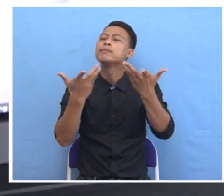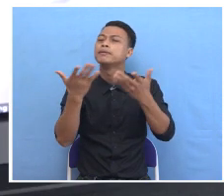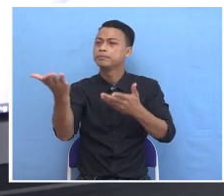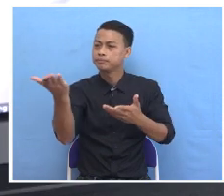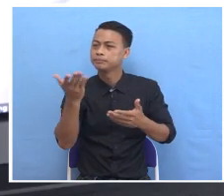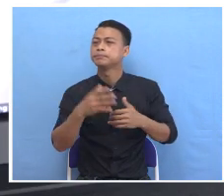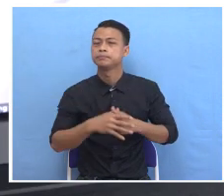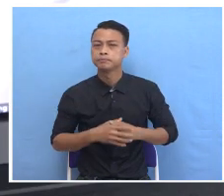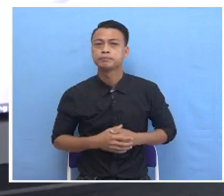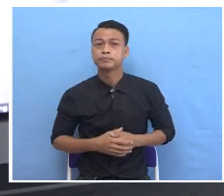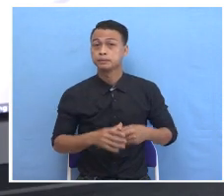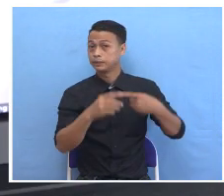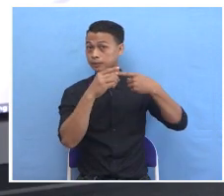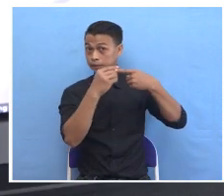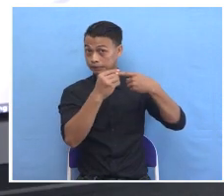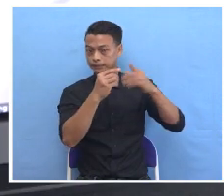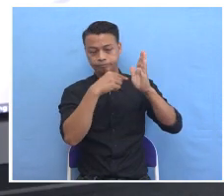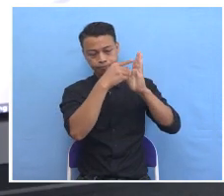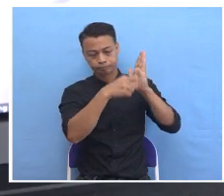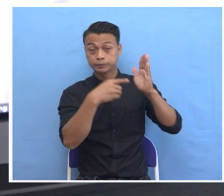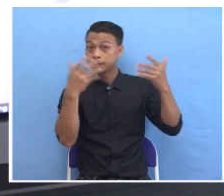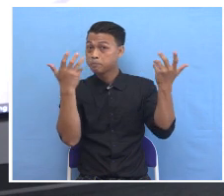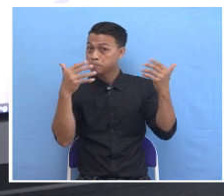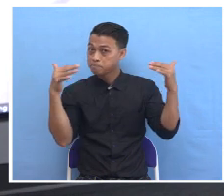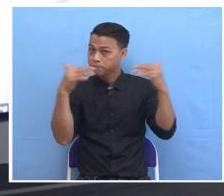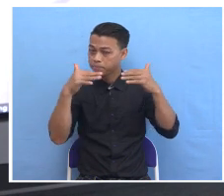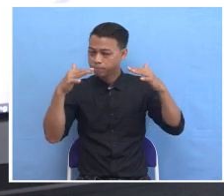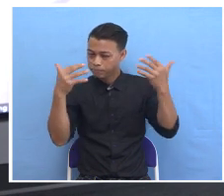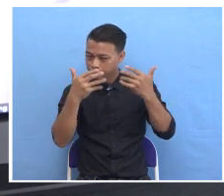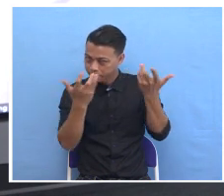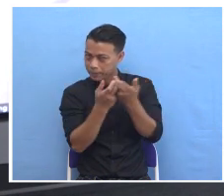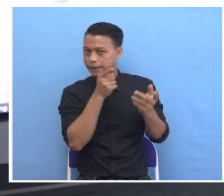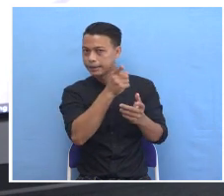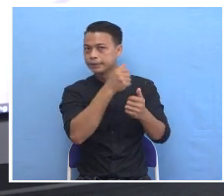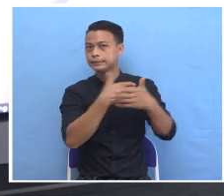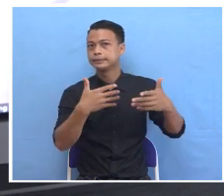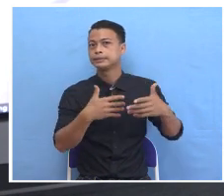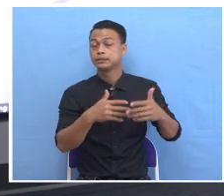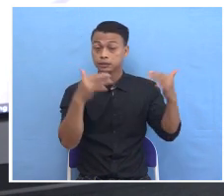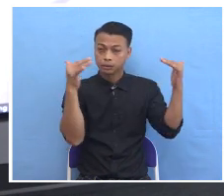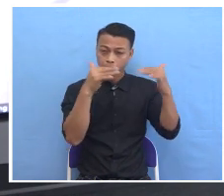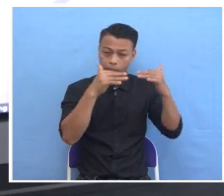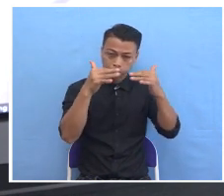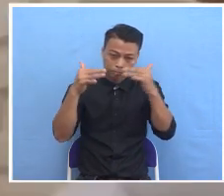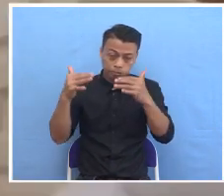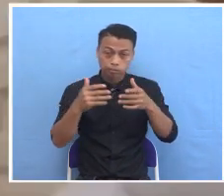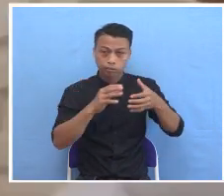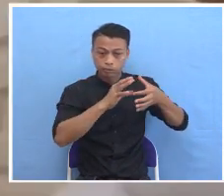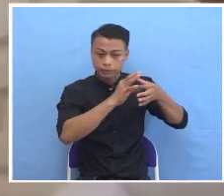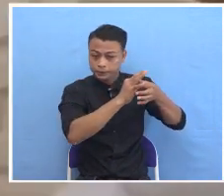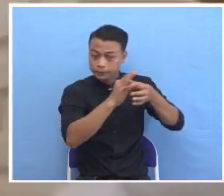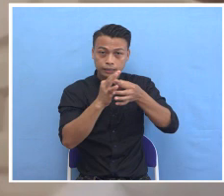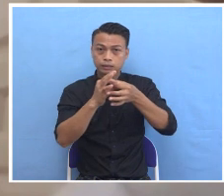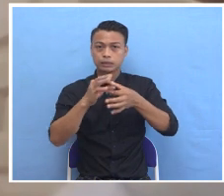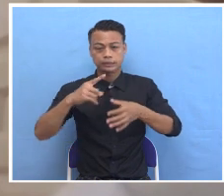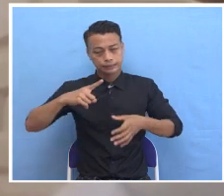Divinity Jatanava? Divinity Jatana, Divinity Jatana, that's up because you know, Diga Jojanaro,